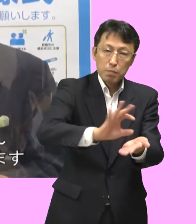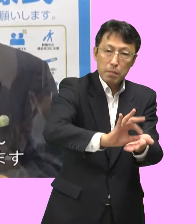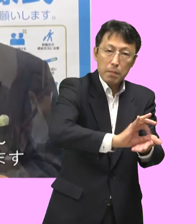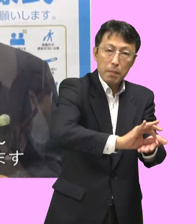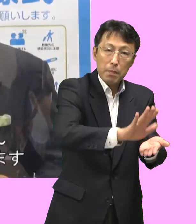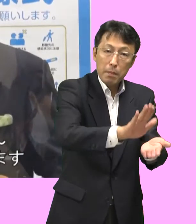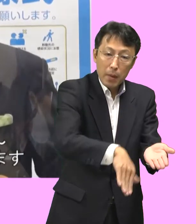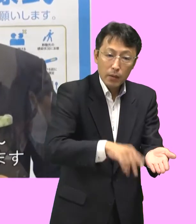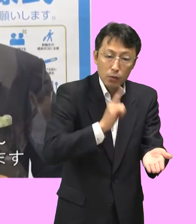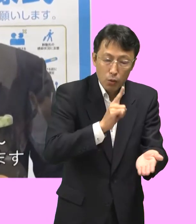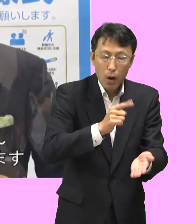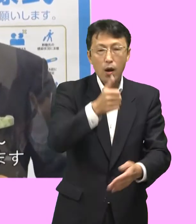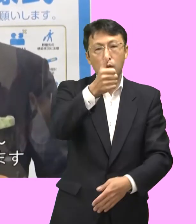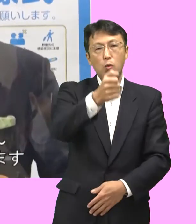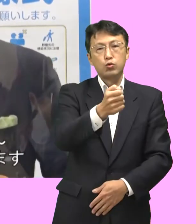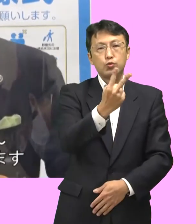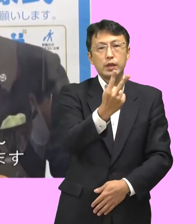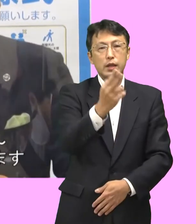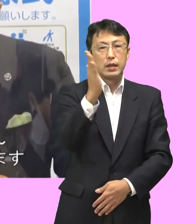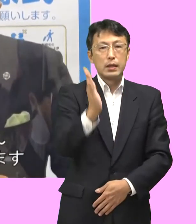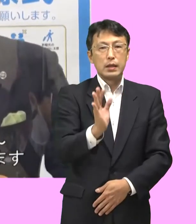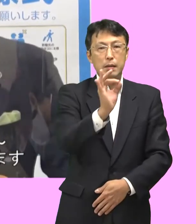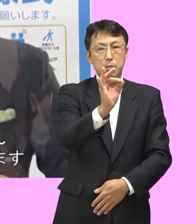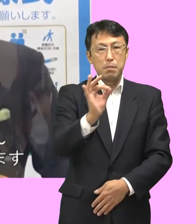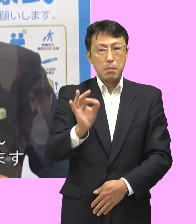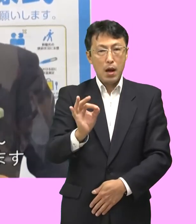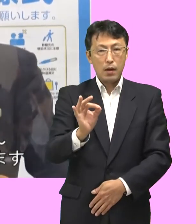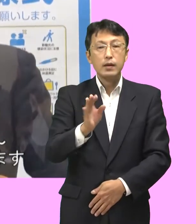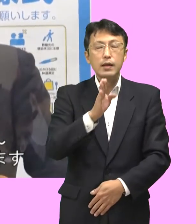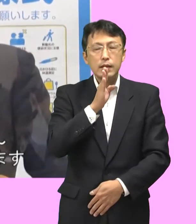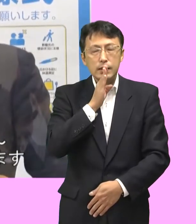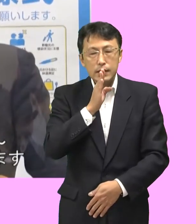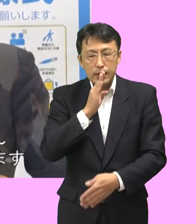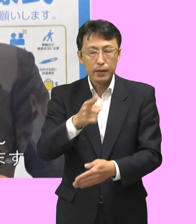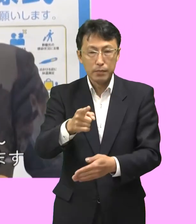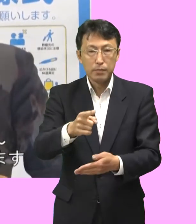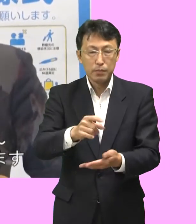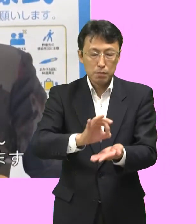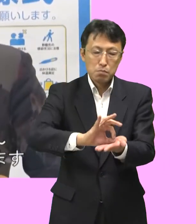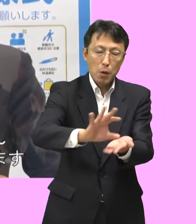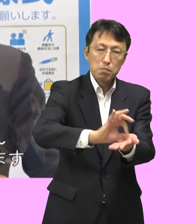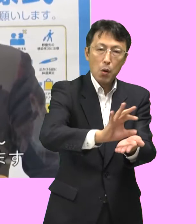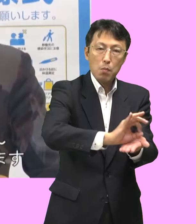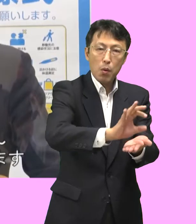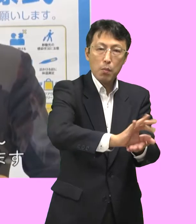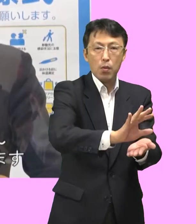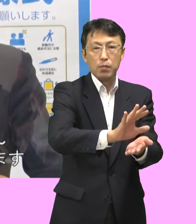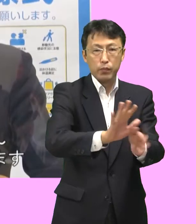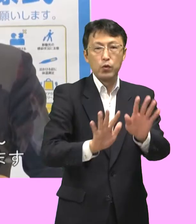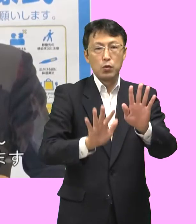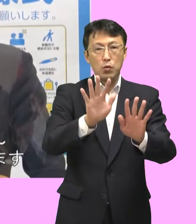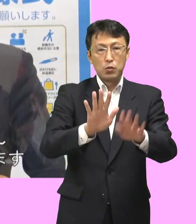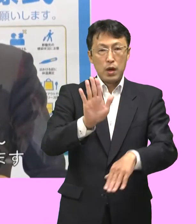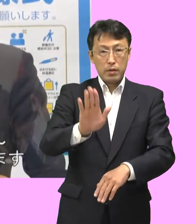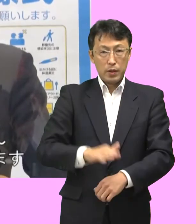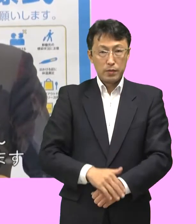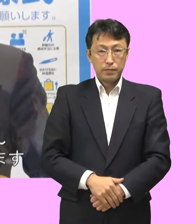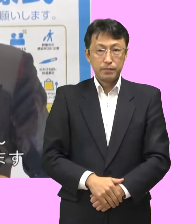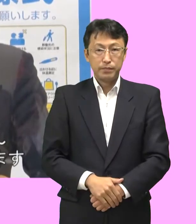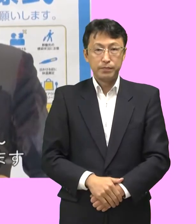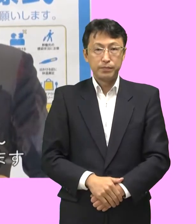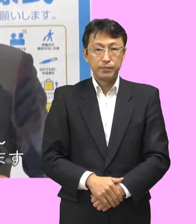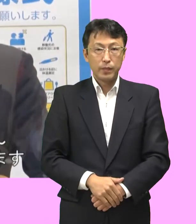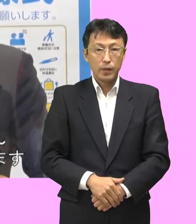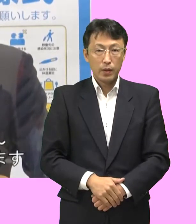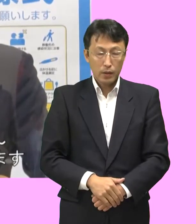52% が、使用されているという状況にあります。 まあ、ちなみに具体的な数で申し上げますと、エール